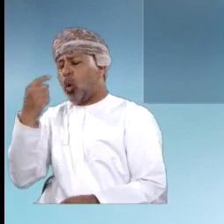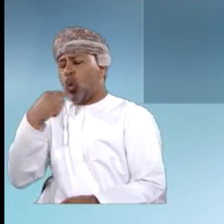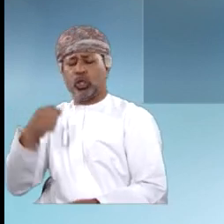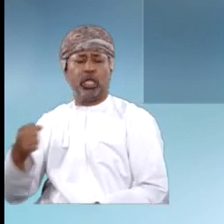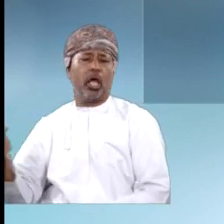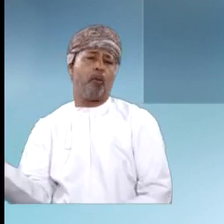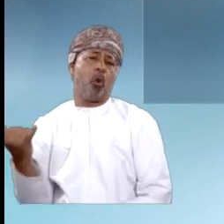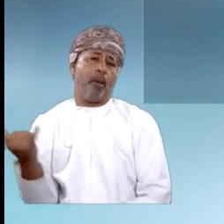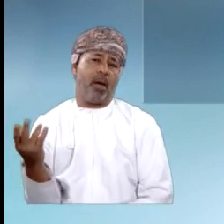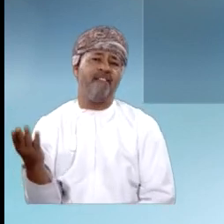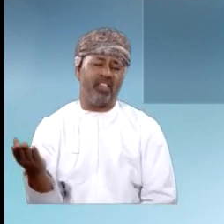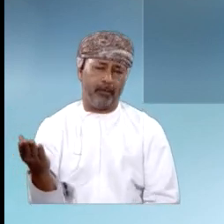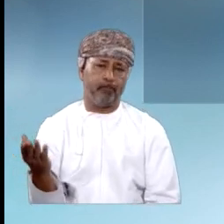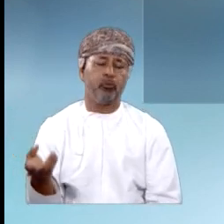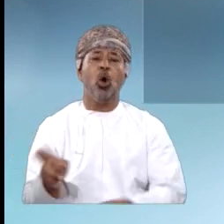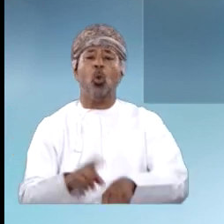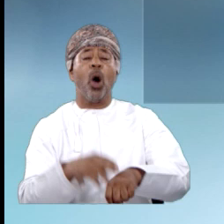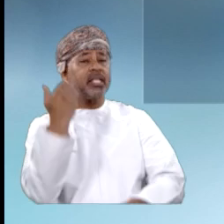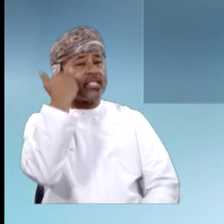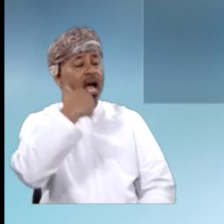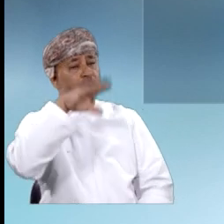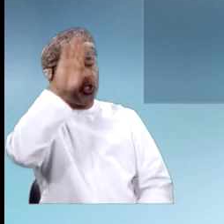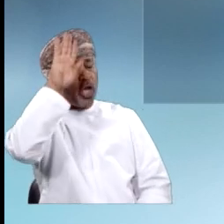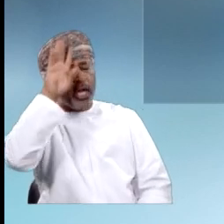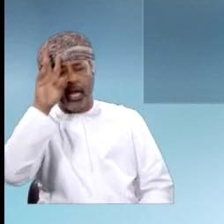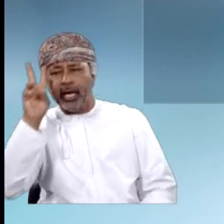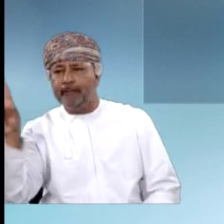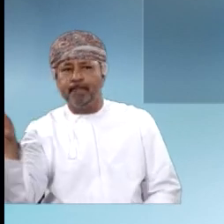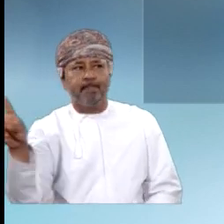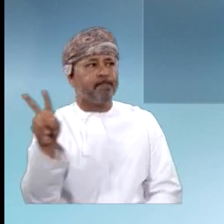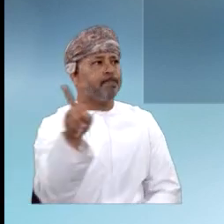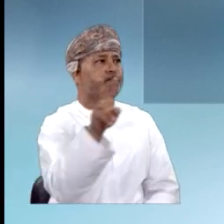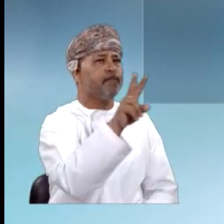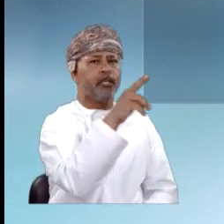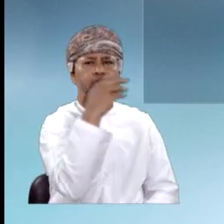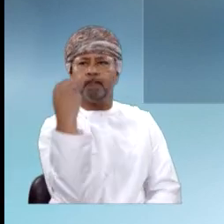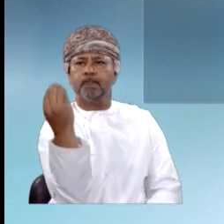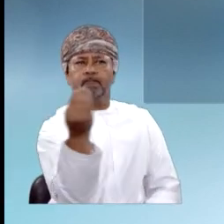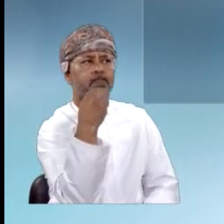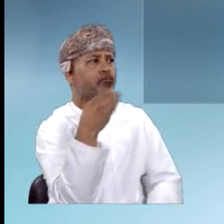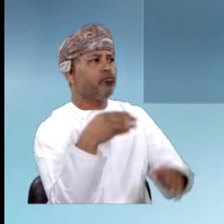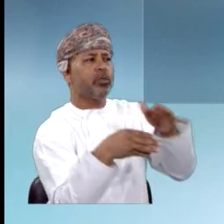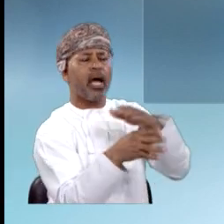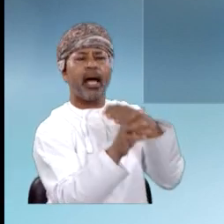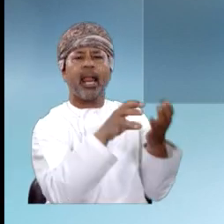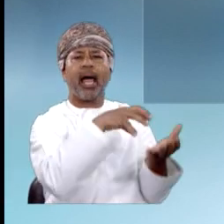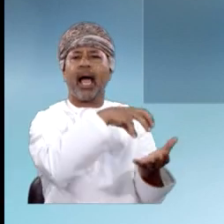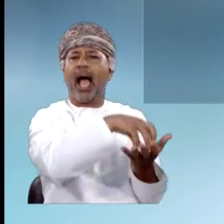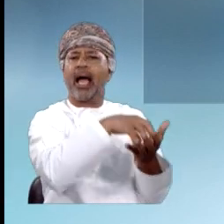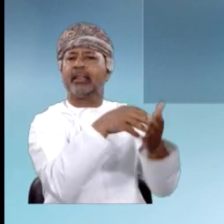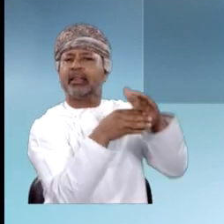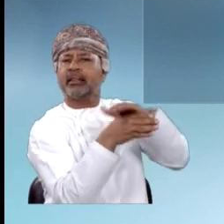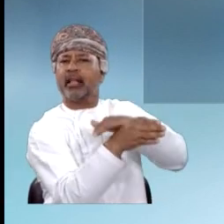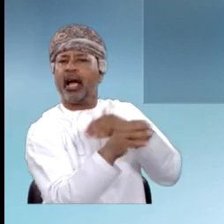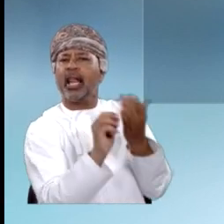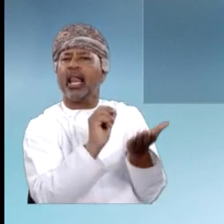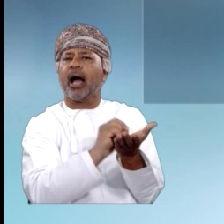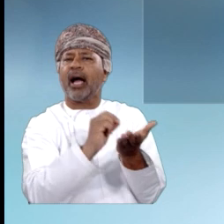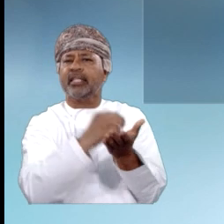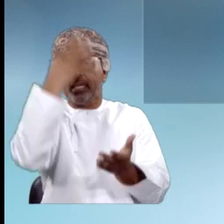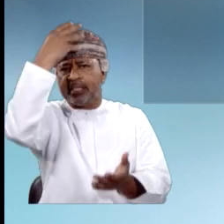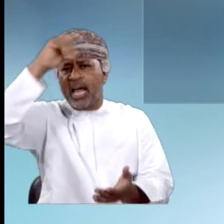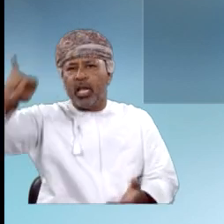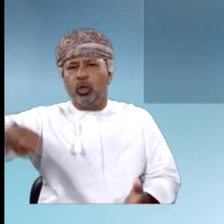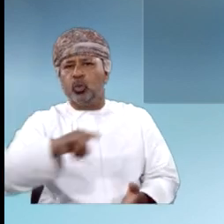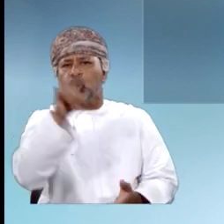الجسيمه كما اطلع جلاله سلطان البلاد المفدى حفظه الله على ما تحتويه قاعده ادم الجويه